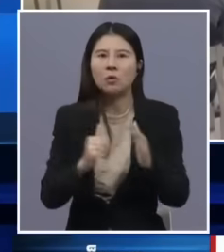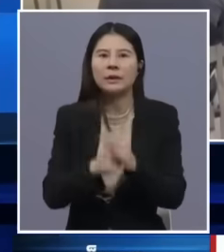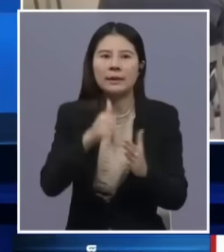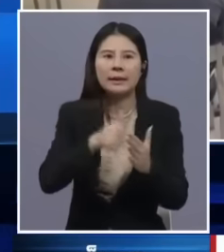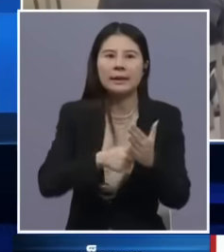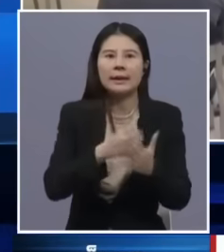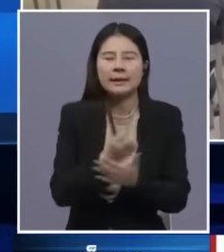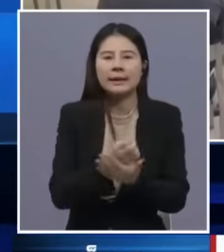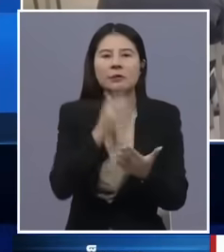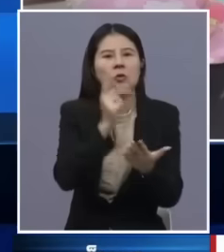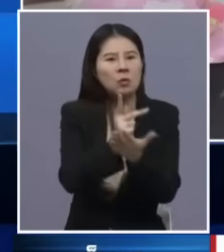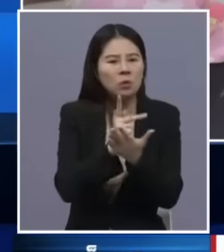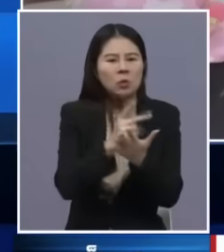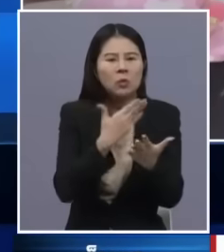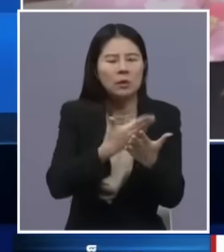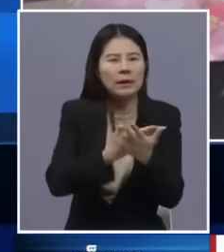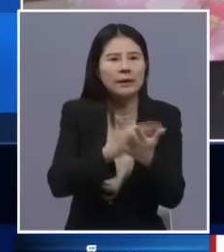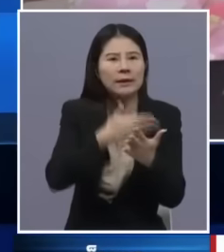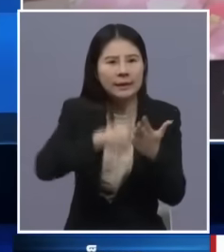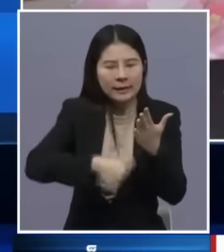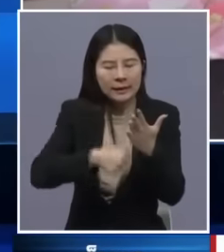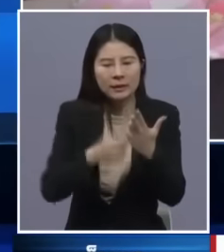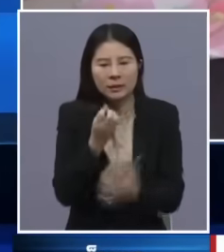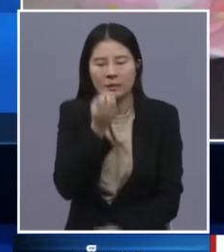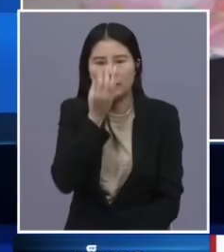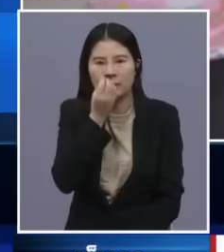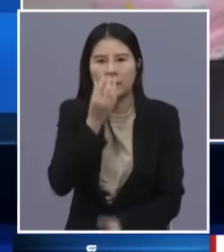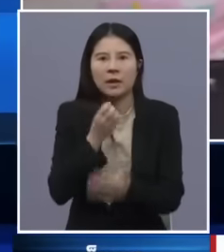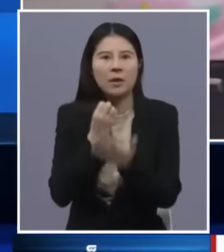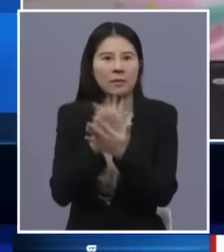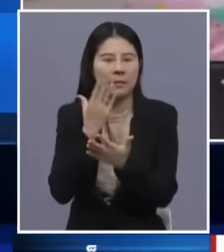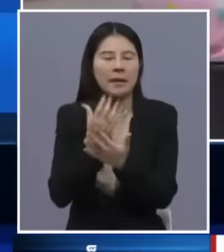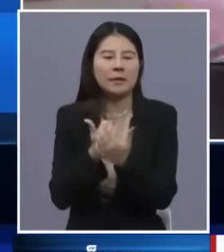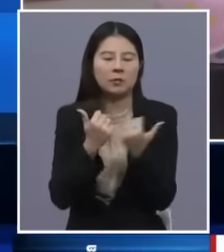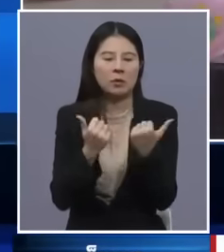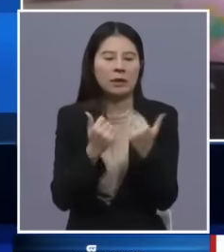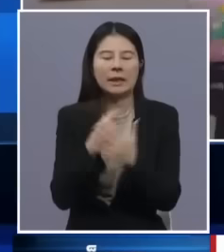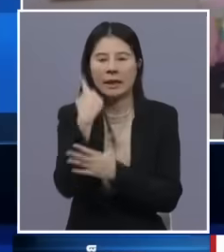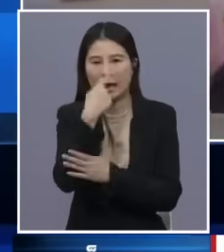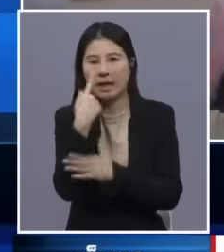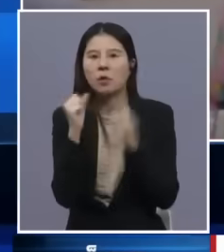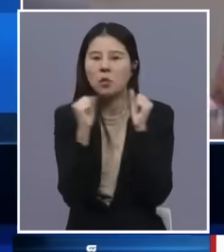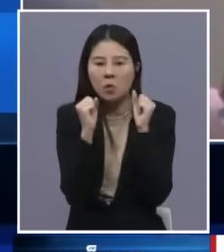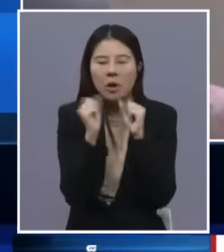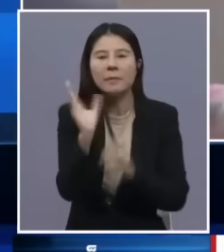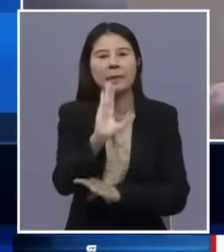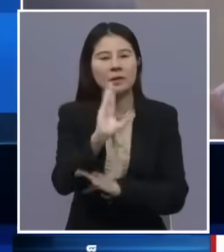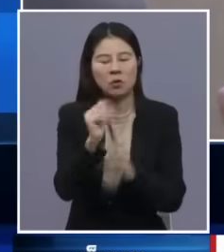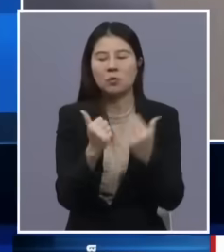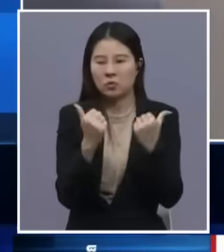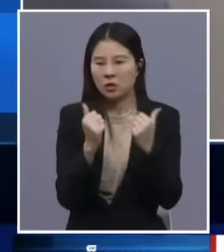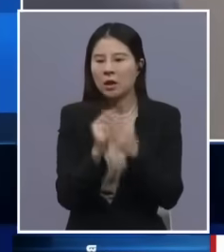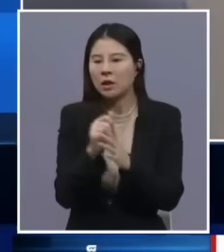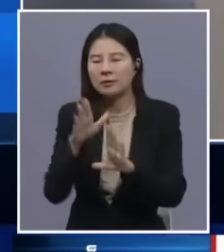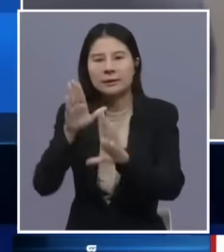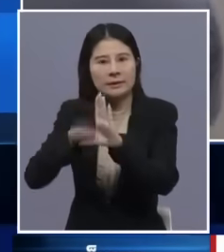ราจะไม่ทราบว่าท่านมีหนี้หรือไม่อันนี้บอกไปที่ลูกหนี้นะฮะยืนยันว่าสำนักงานตำรวจแห่งชาติจะดูแลคุ้มครองประชาชนใครโดนข่ม